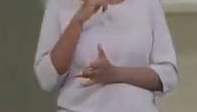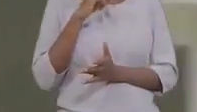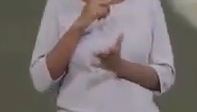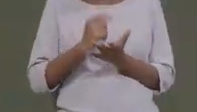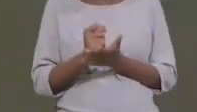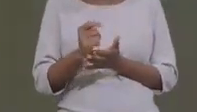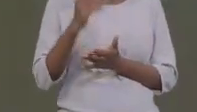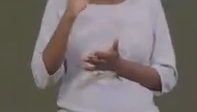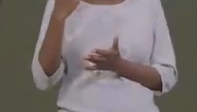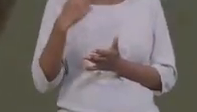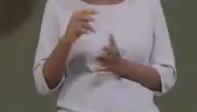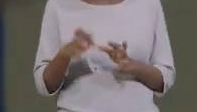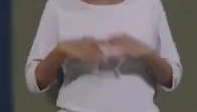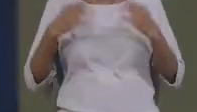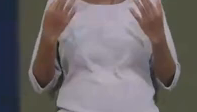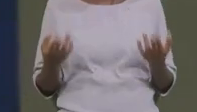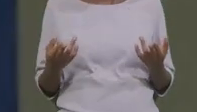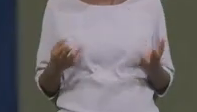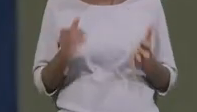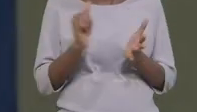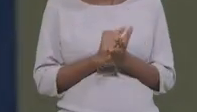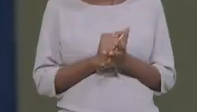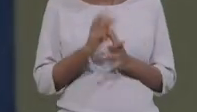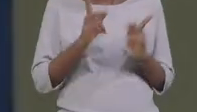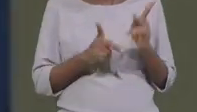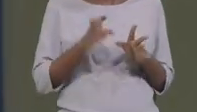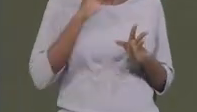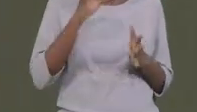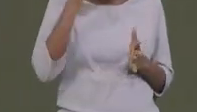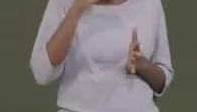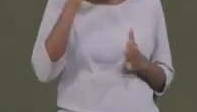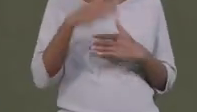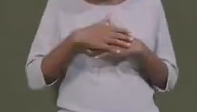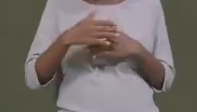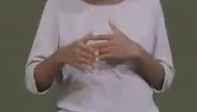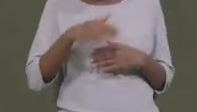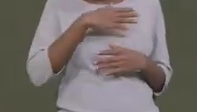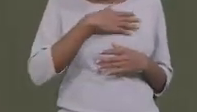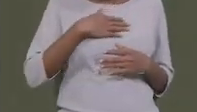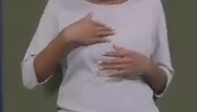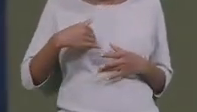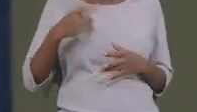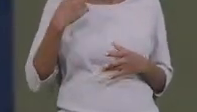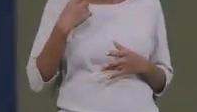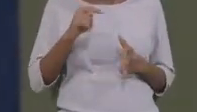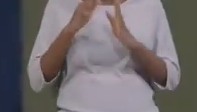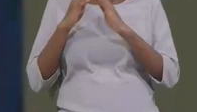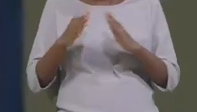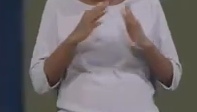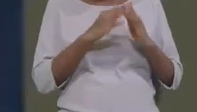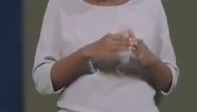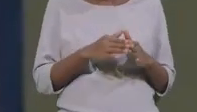que c'est la vérité de sa révélation et que les gens cherchent.